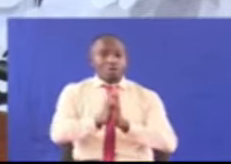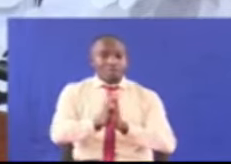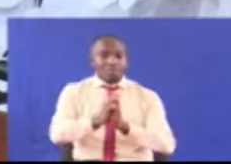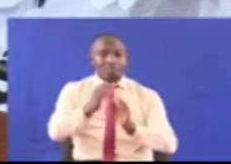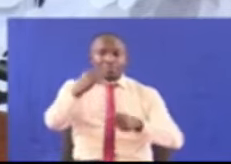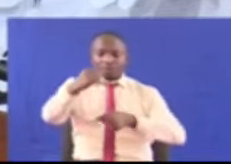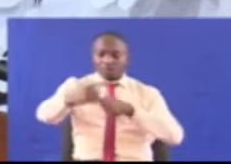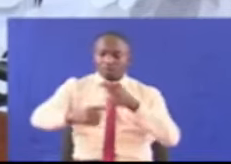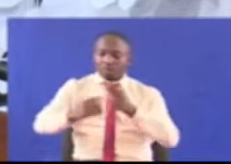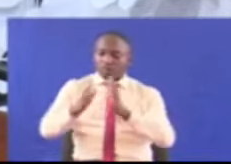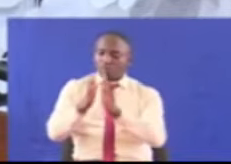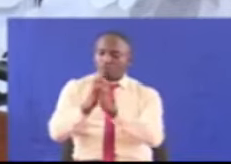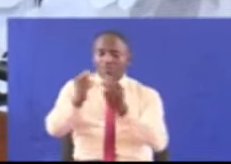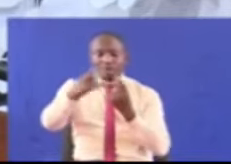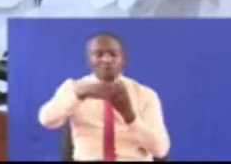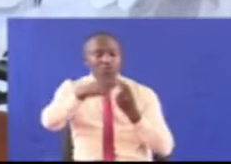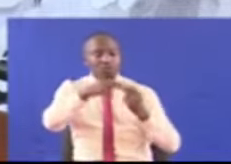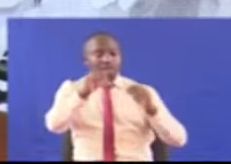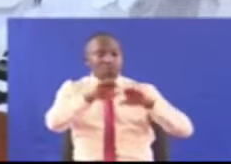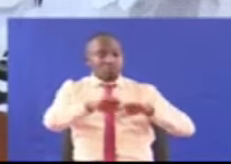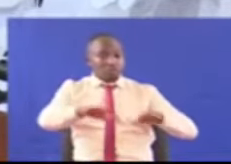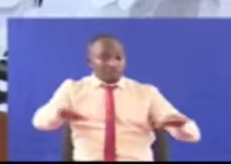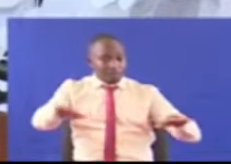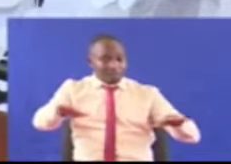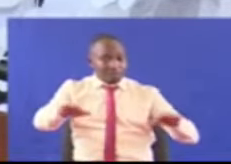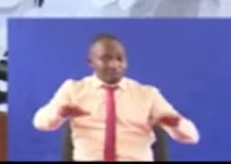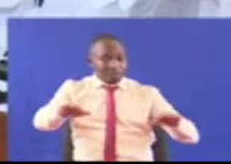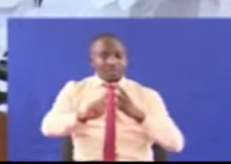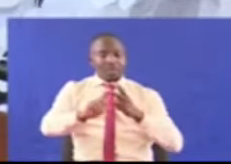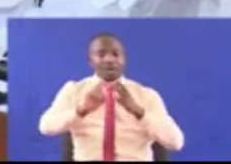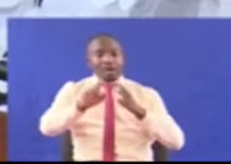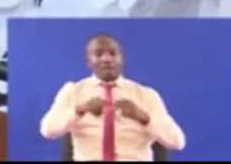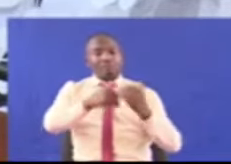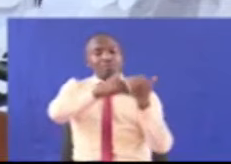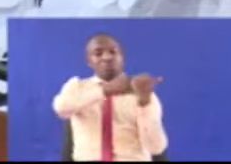Tuendelee kumwomba Dr. Tulia. Majukumu yake ni makubwa.